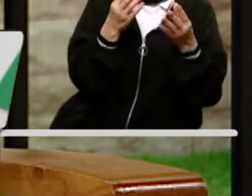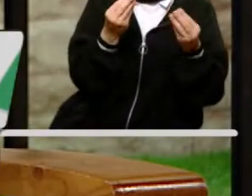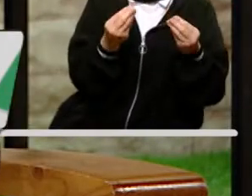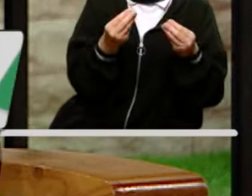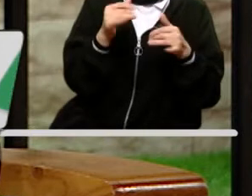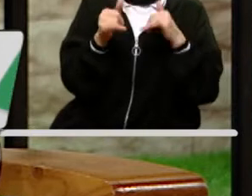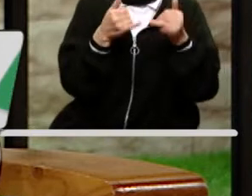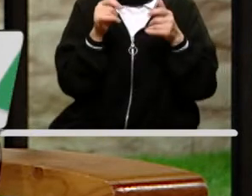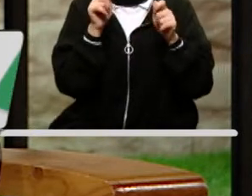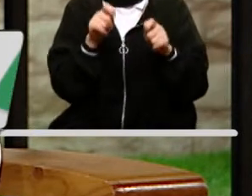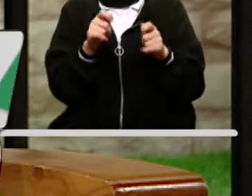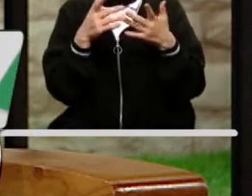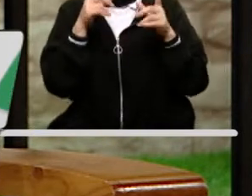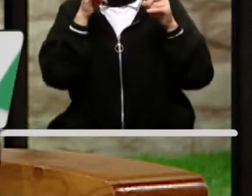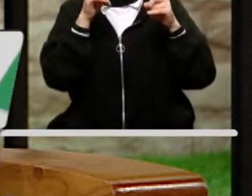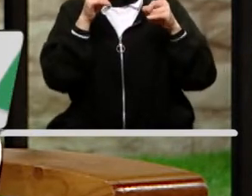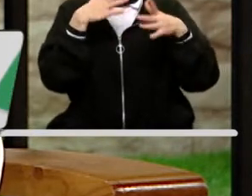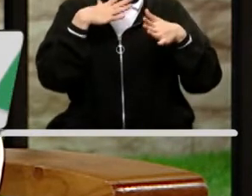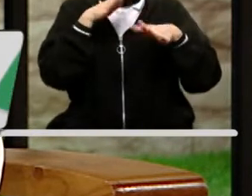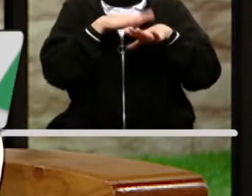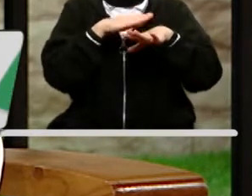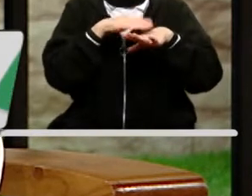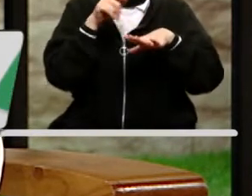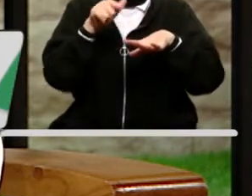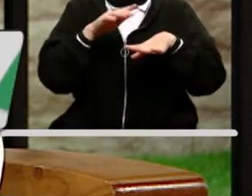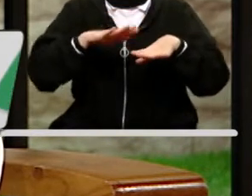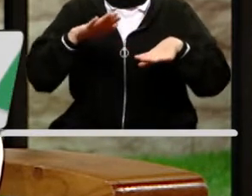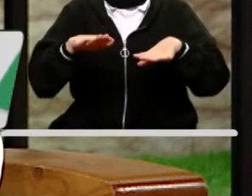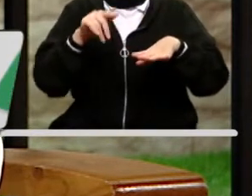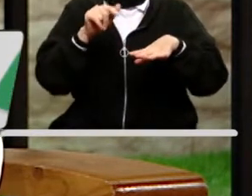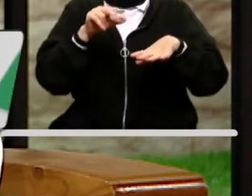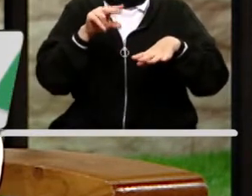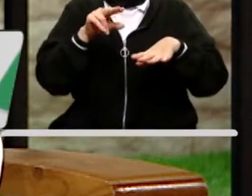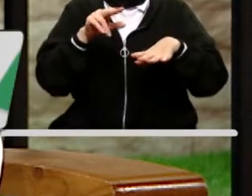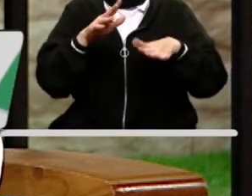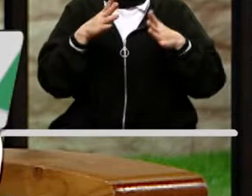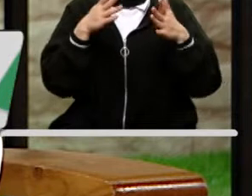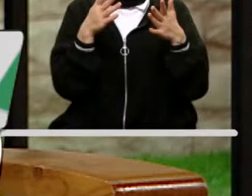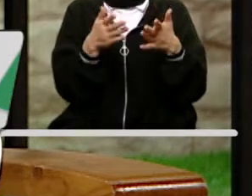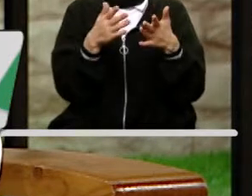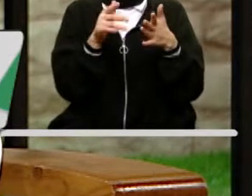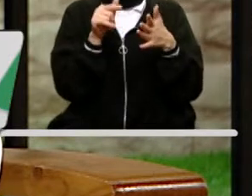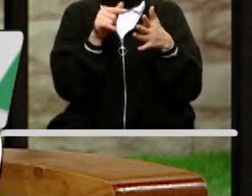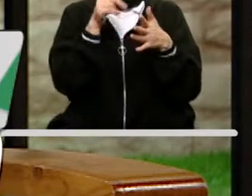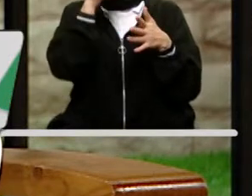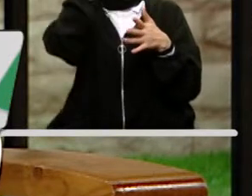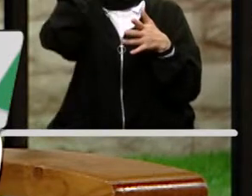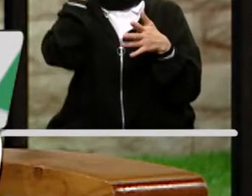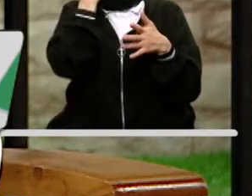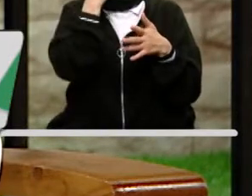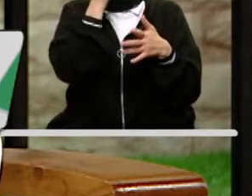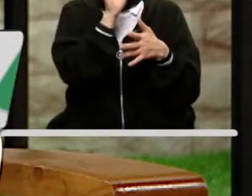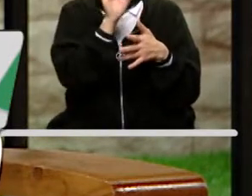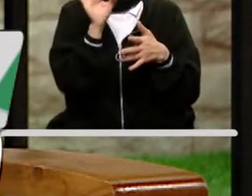misali. Çocuk da bunun gibi. Ulaşamadığı, engel gördüğü o şeyin her birinde bir engelleniyor. Ya umutsuzluğa düşüyor ya hayal